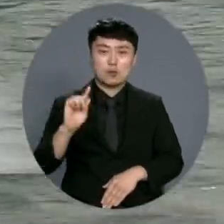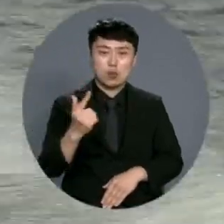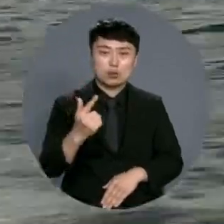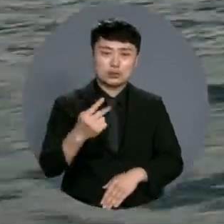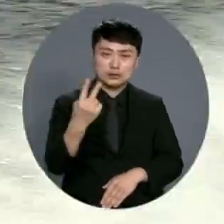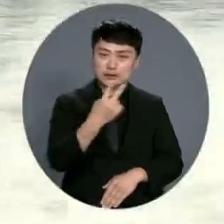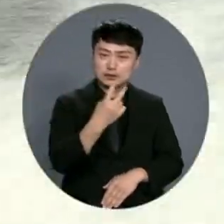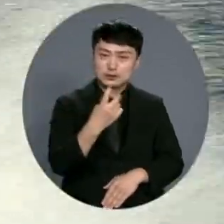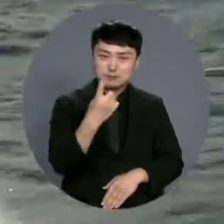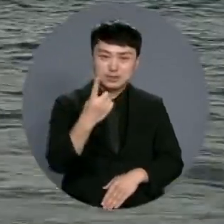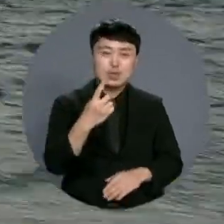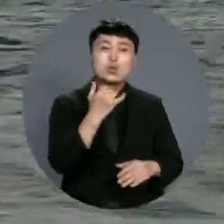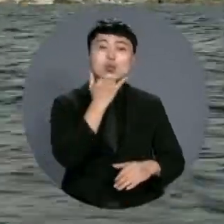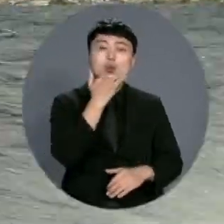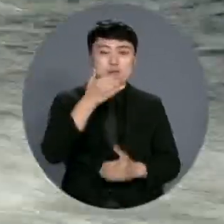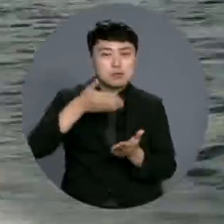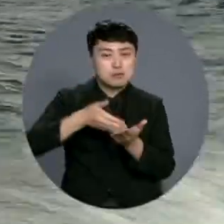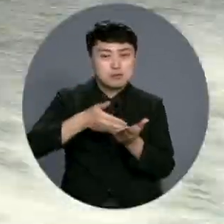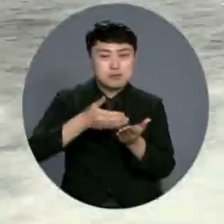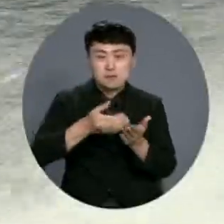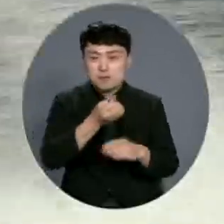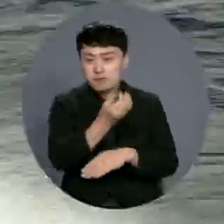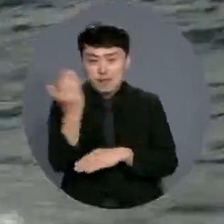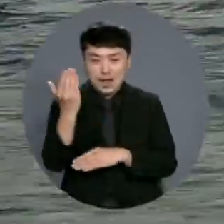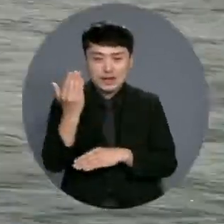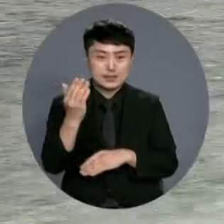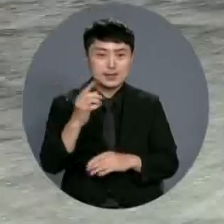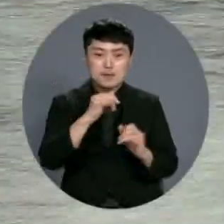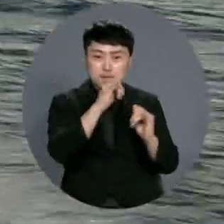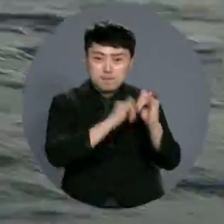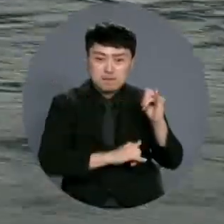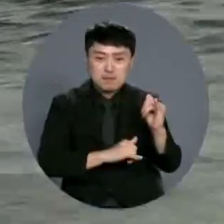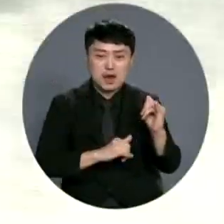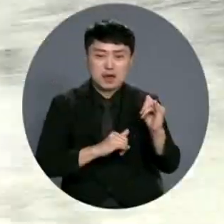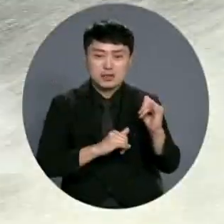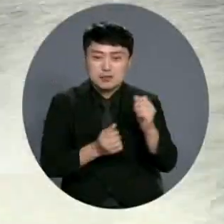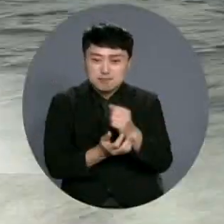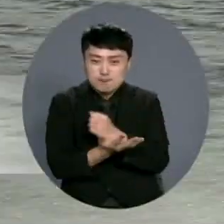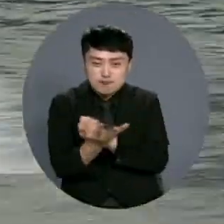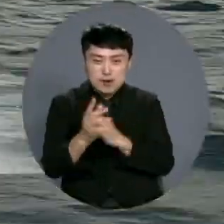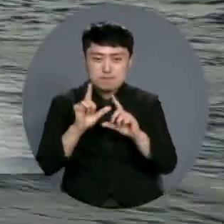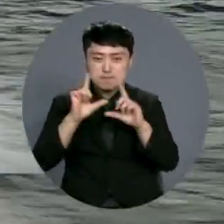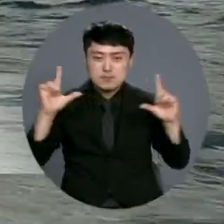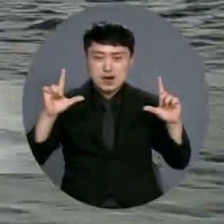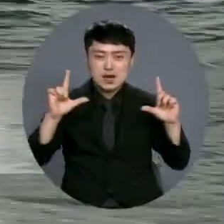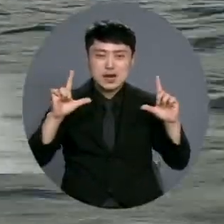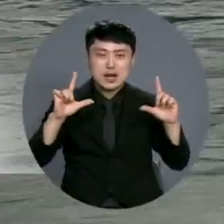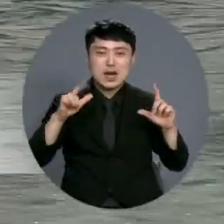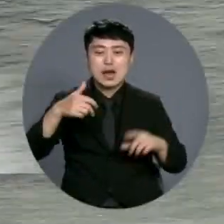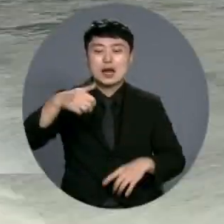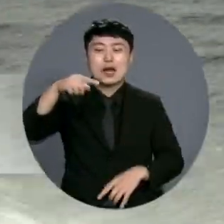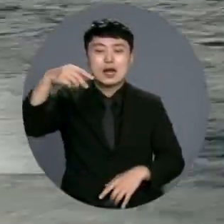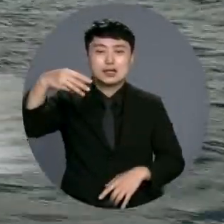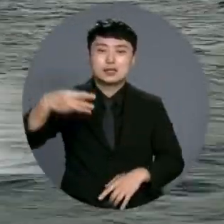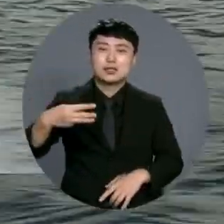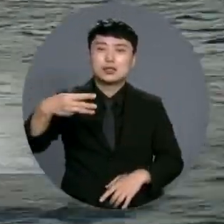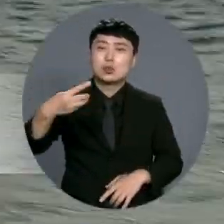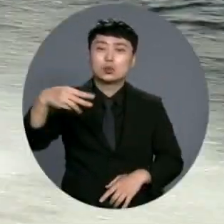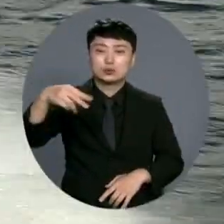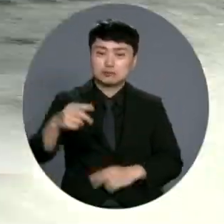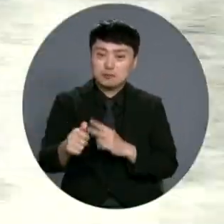2021년 로이터통신이 선정한 세계에서 가장 영향력 있는 기후과학자 중 한 명인 카를로스 두아르테